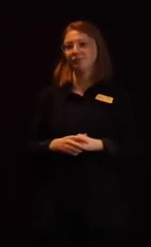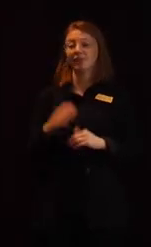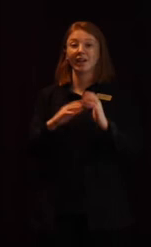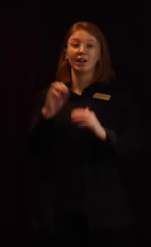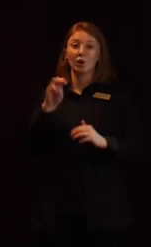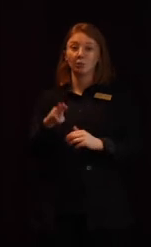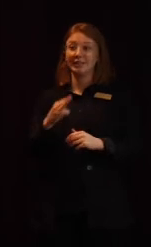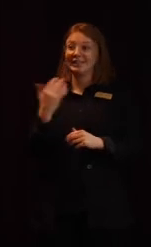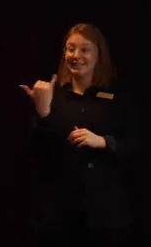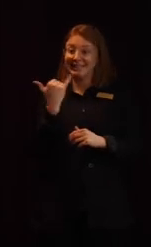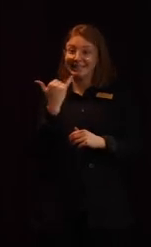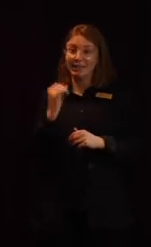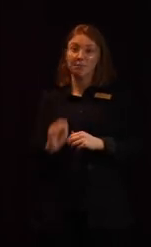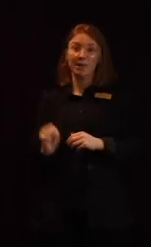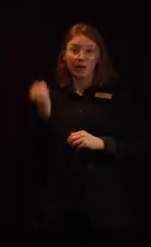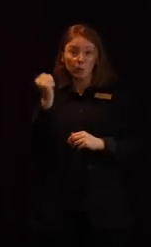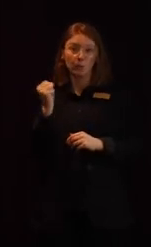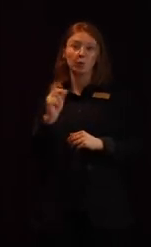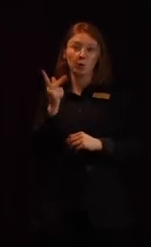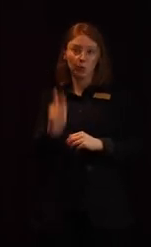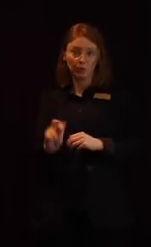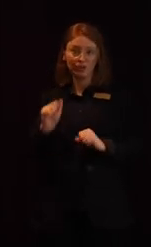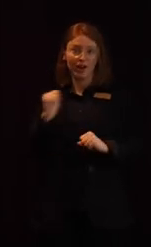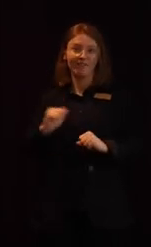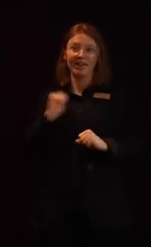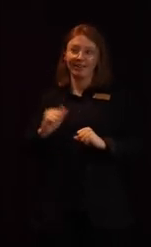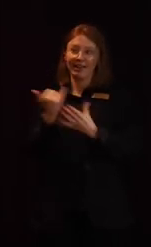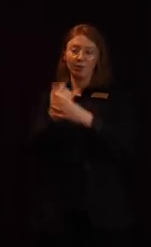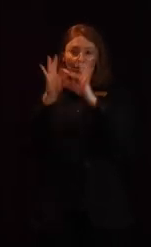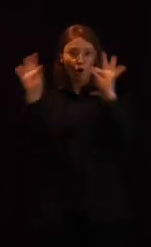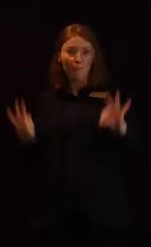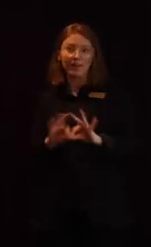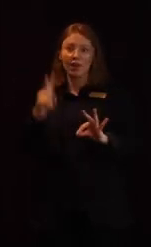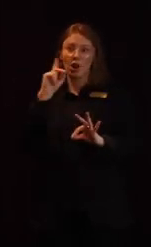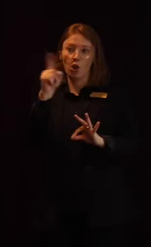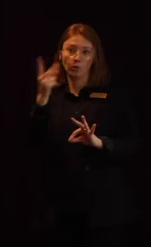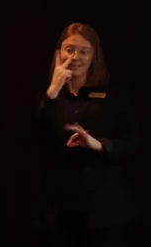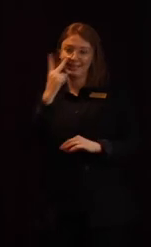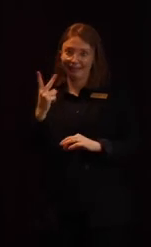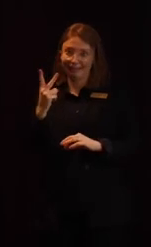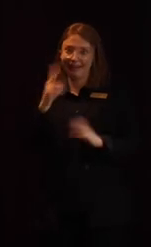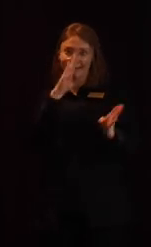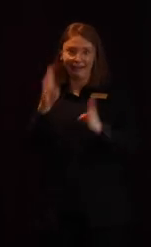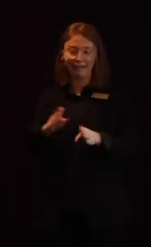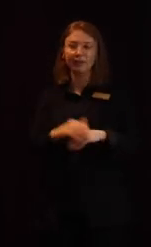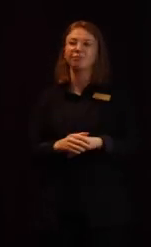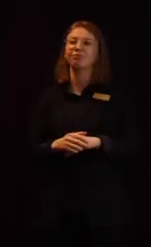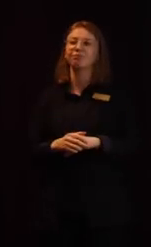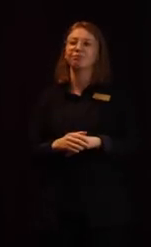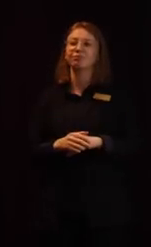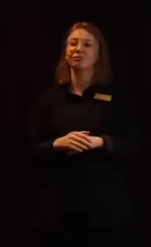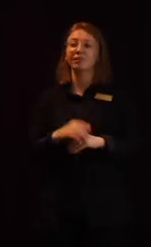inom ramen för den här långsiktiga inriktningen. Det är också därför som sällsynta diagnoser och sällsynta sjukdomar är ett av de